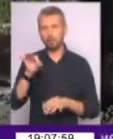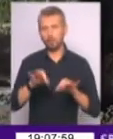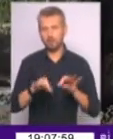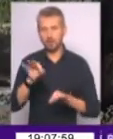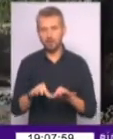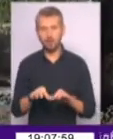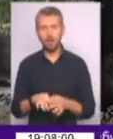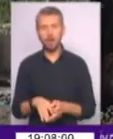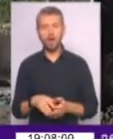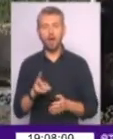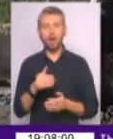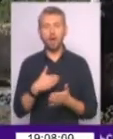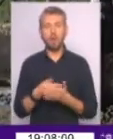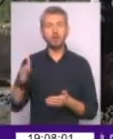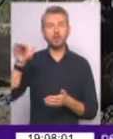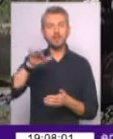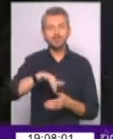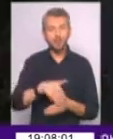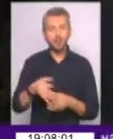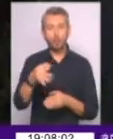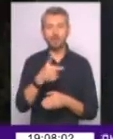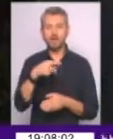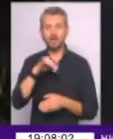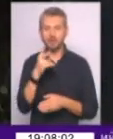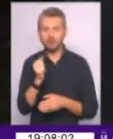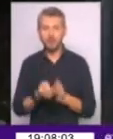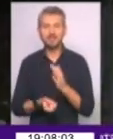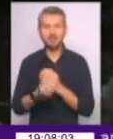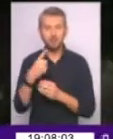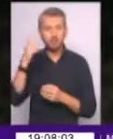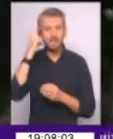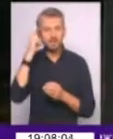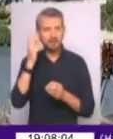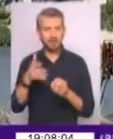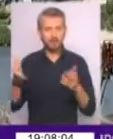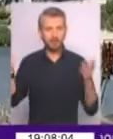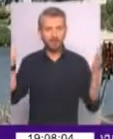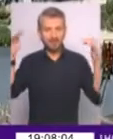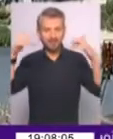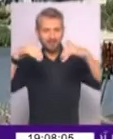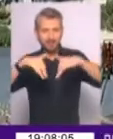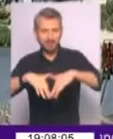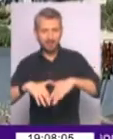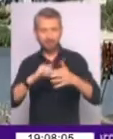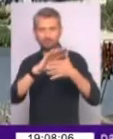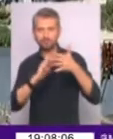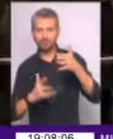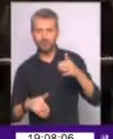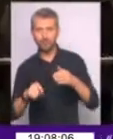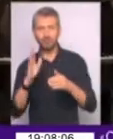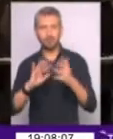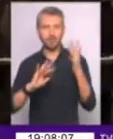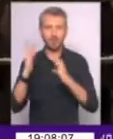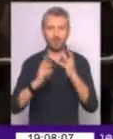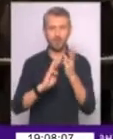А от на схилах озера Глинка з'являться київські сади Семіраміди. Каскадами дерева і кущі спускатимуться до води.